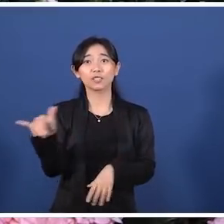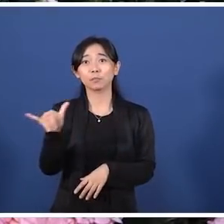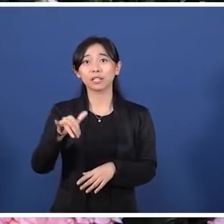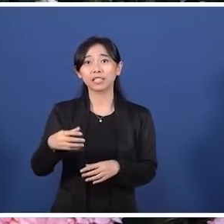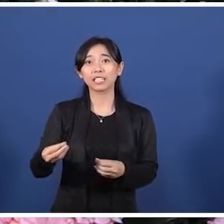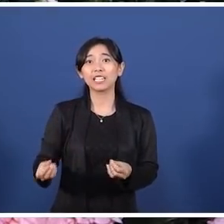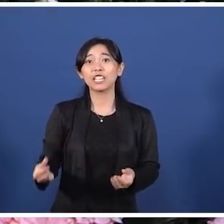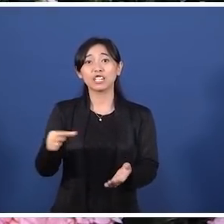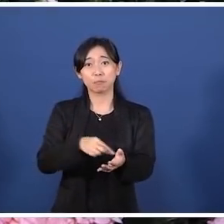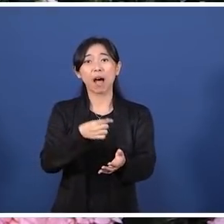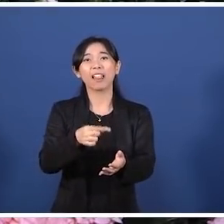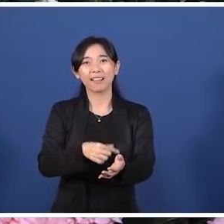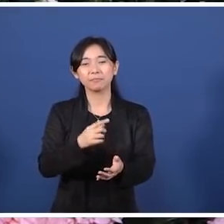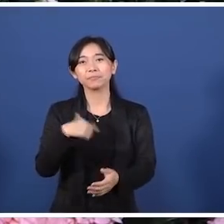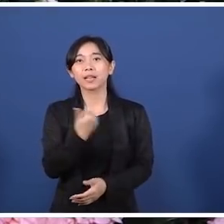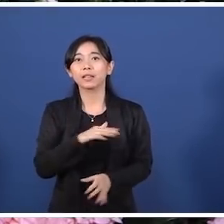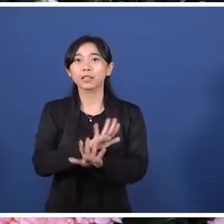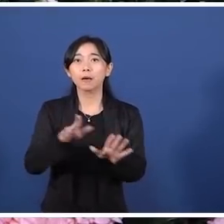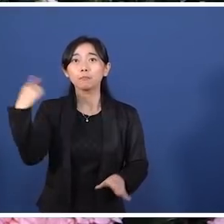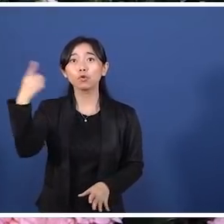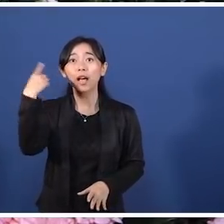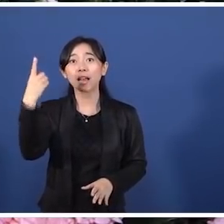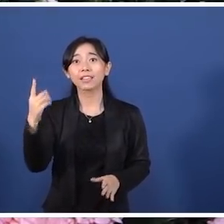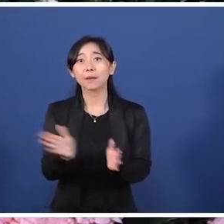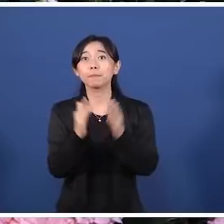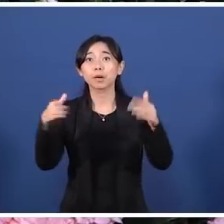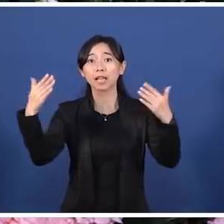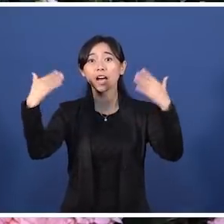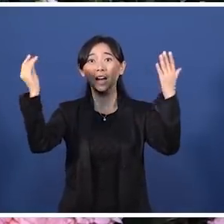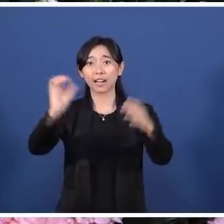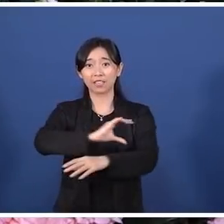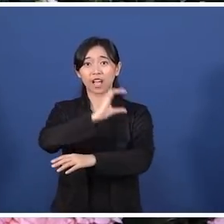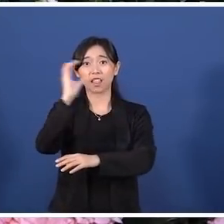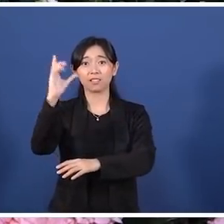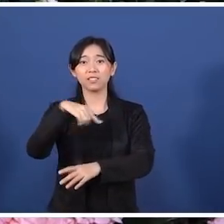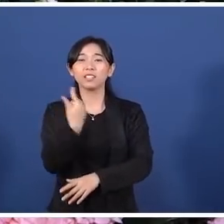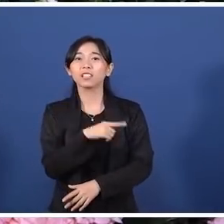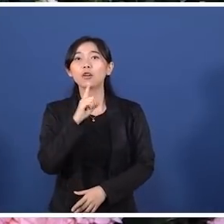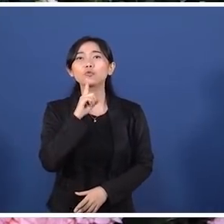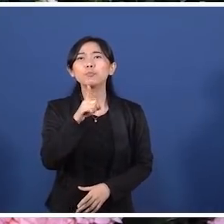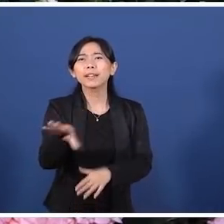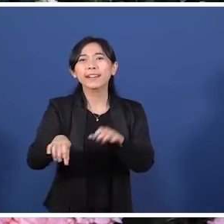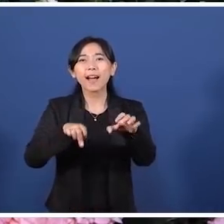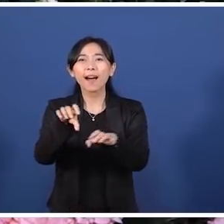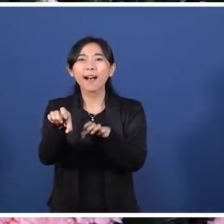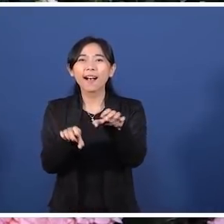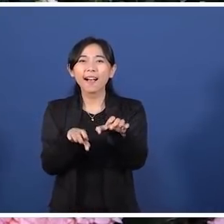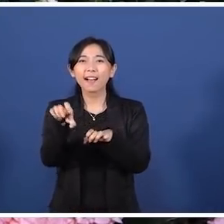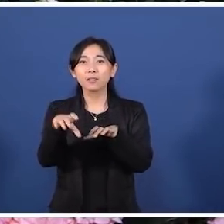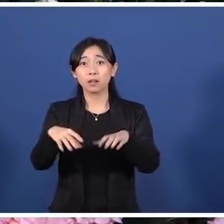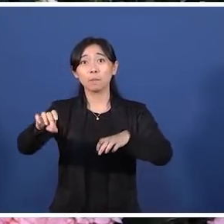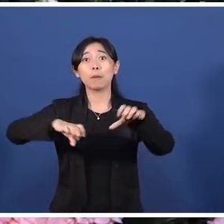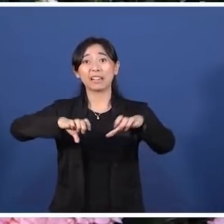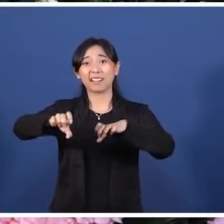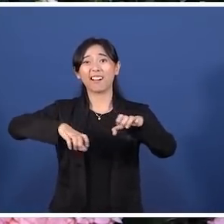ini. Saudara-saudara, kita bukan hanya merayakan Natal. Kita harus bergerak seperti